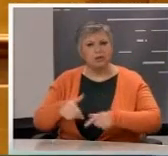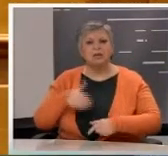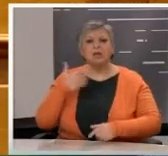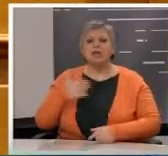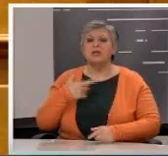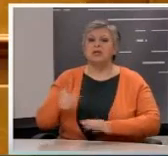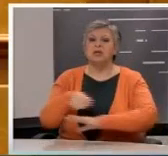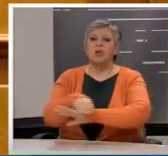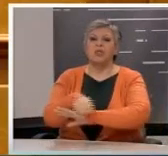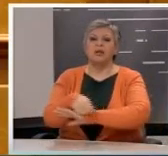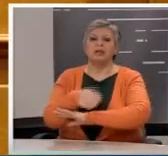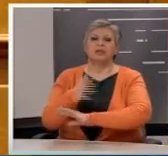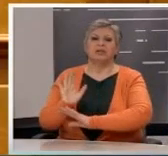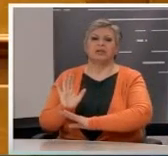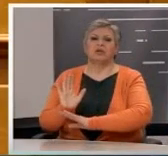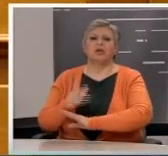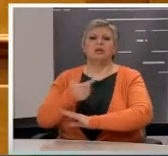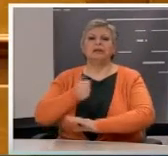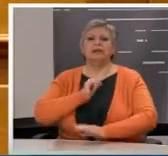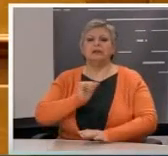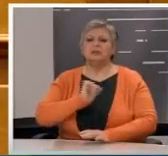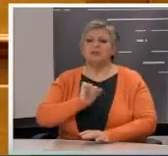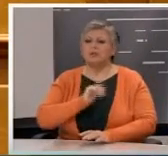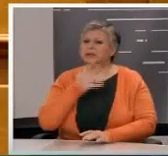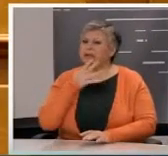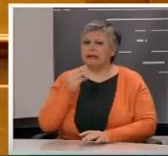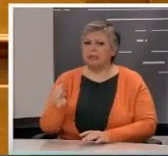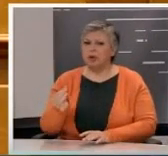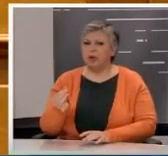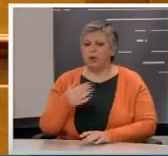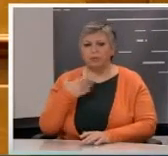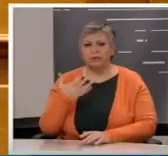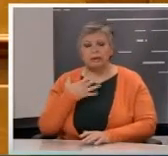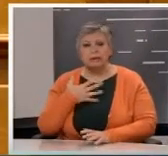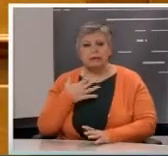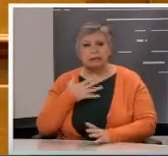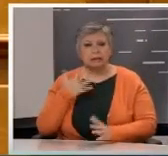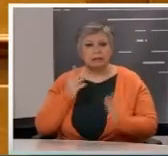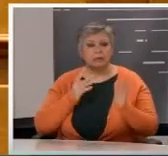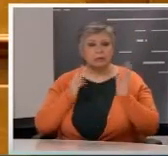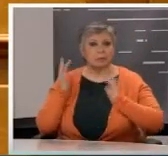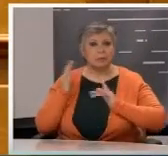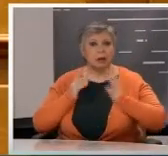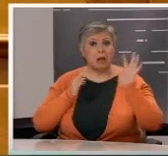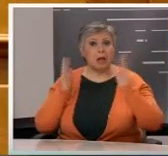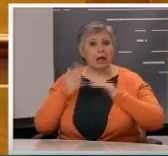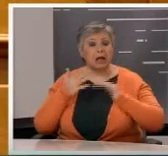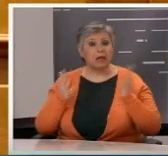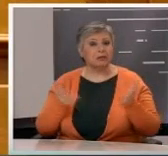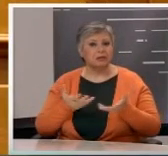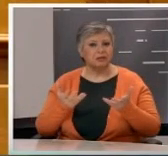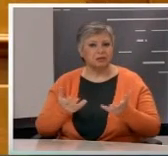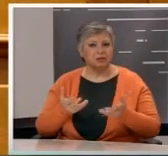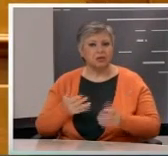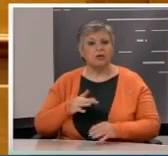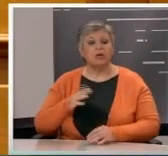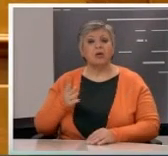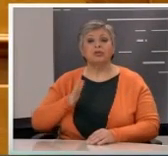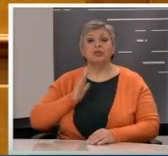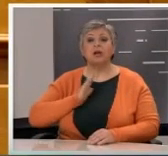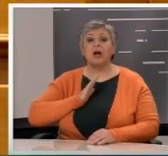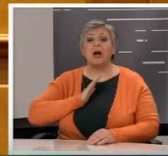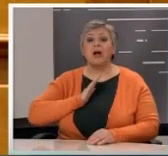τακτικής δικαιοσύνης. Για ποιο λόγο φοβάστε, τι έχετε να κρύψετε? Δεν το καταλαβαίνω. Σήμερα όμως ο ελληνικός λαός γνωρίζει και γνωρίζει πάρα πολύ καλά.